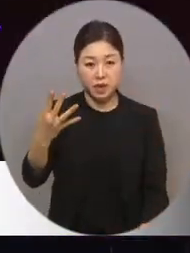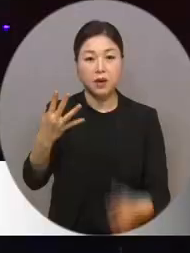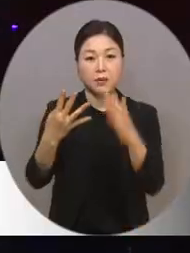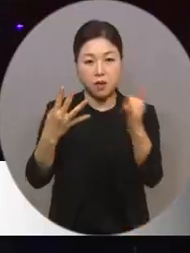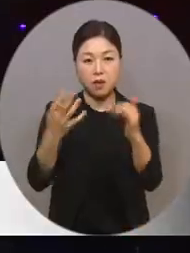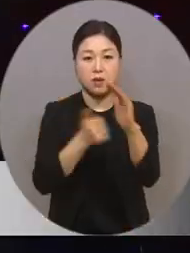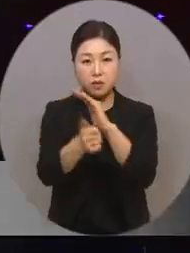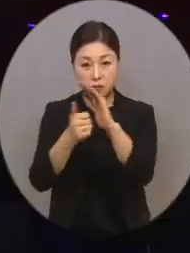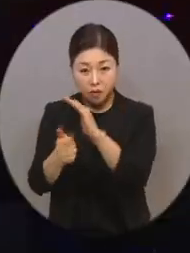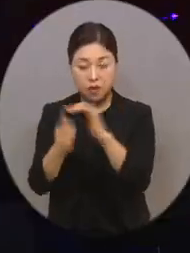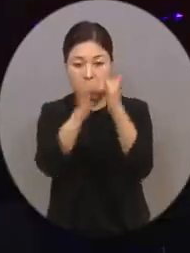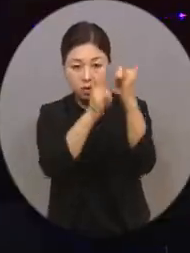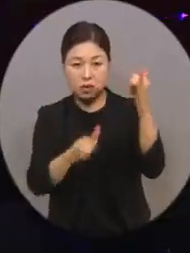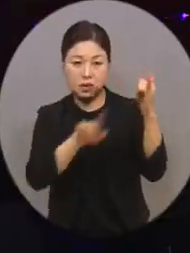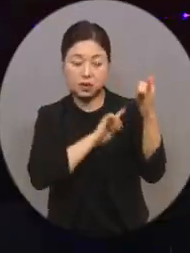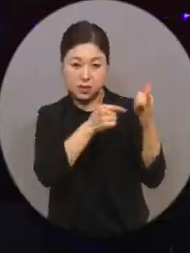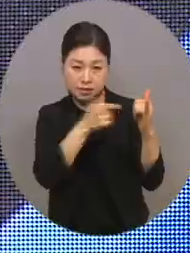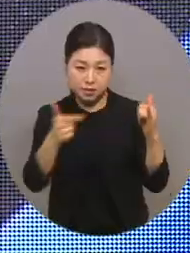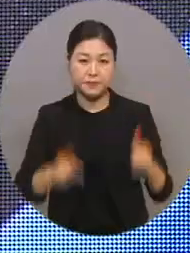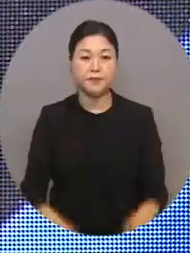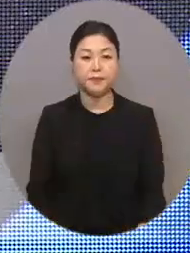역대 최대 규모를 자랑합니다.